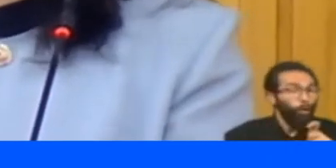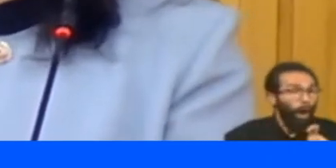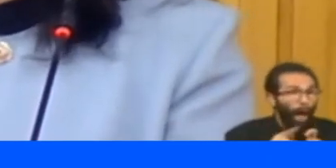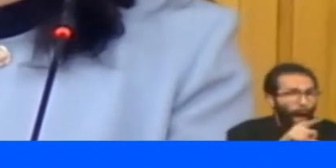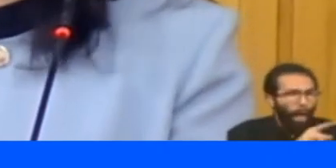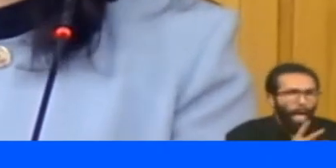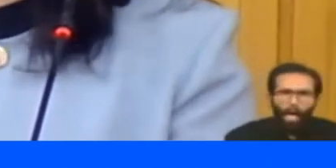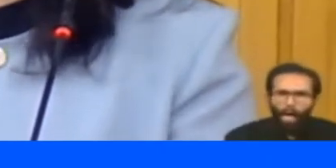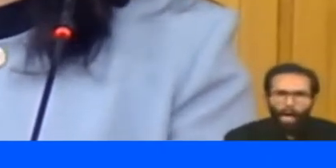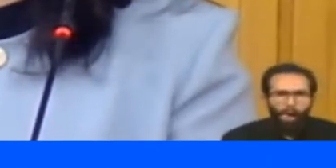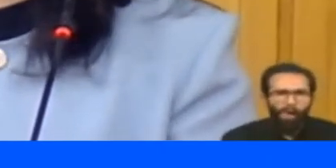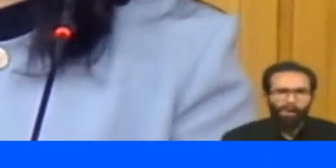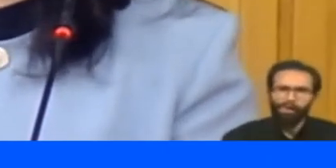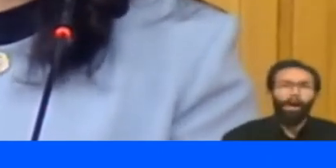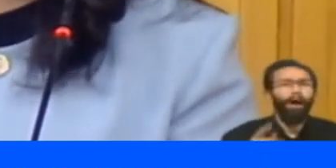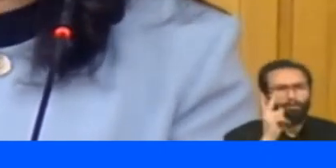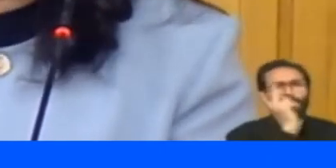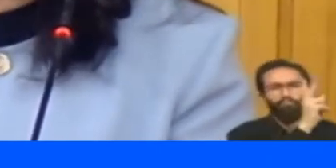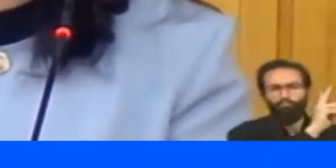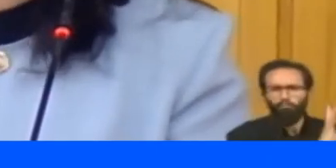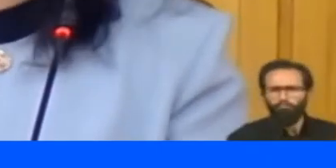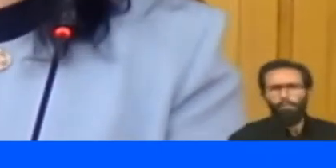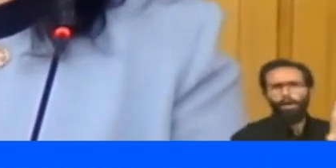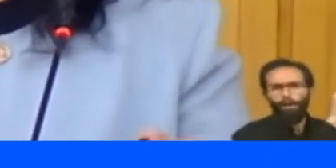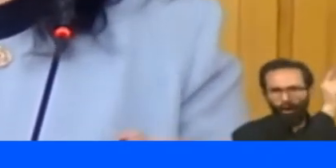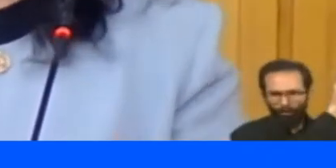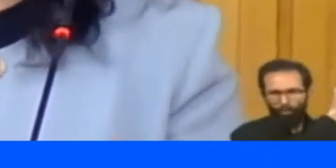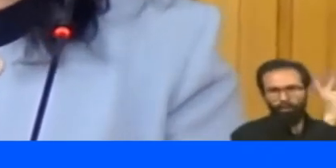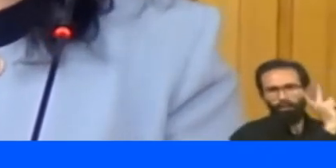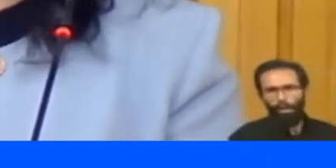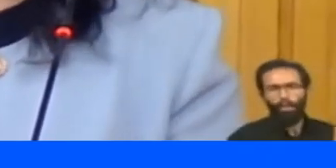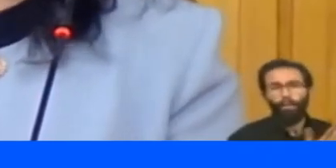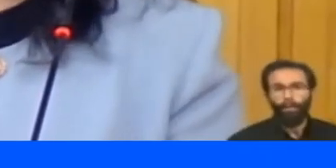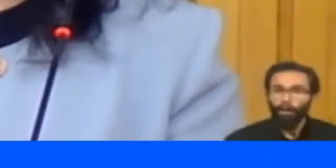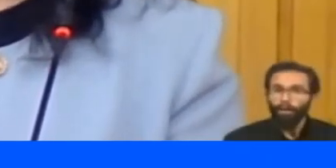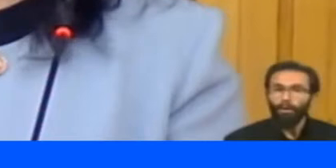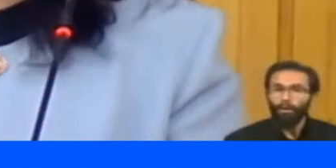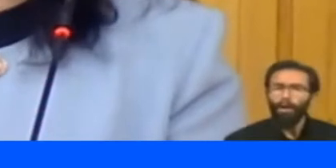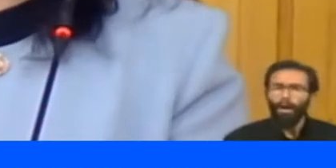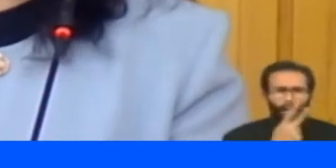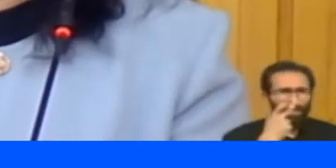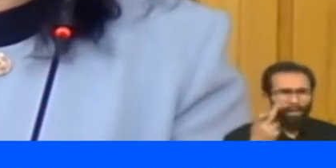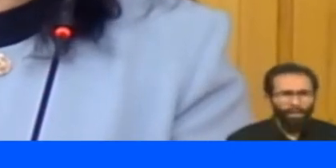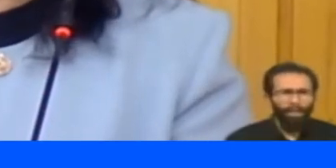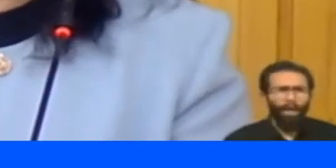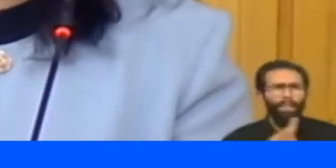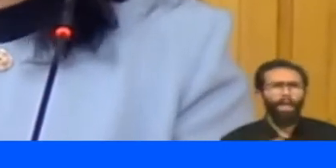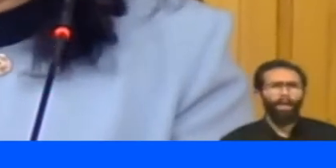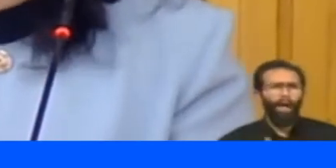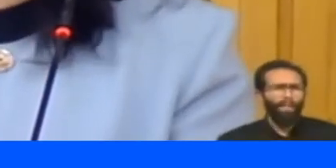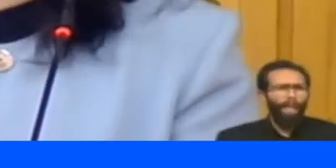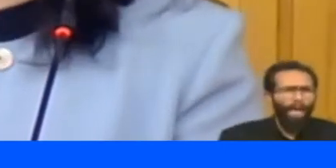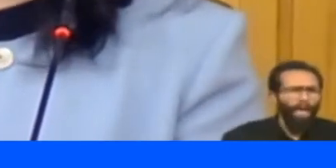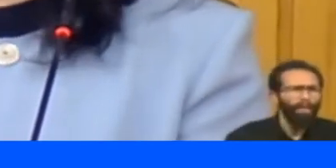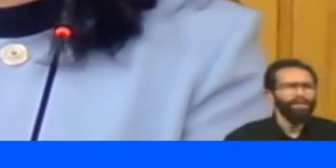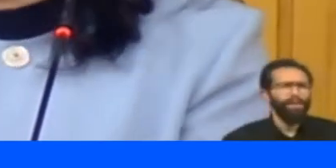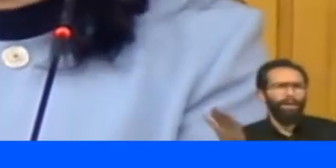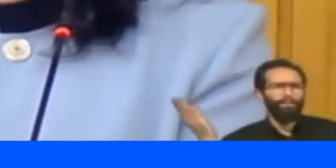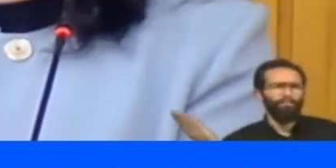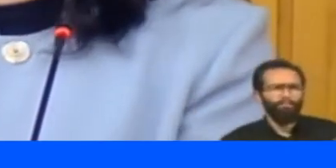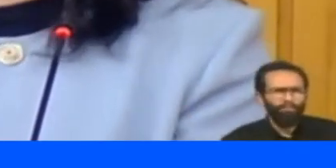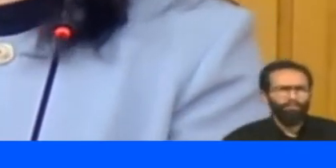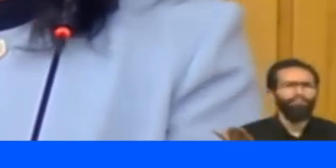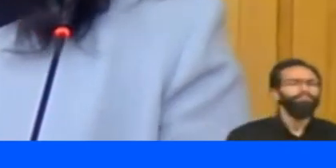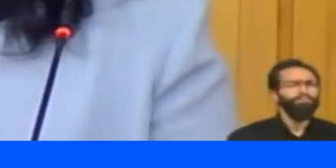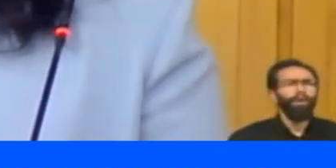de yalanlarınızda, talanlarınızda, zulümlerinizde istikrar vardır. Halk için,